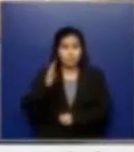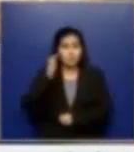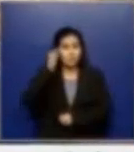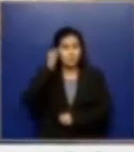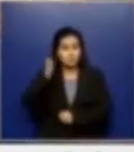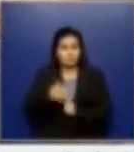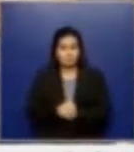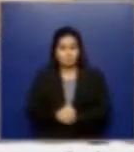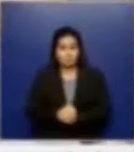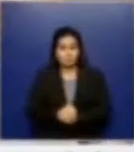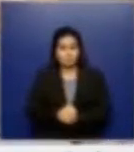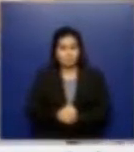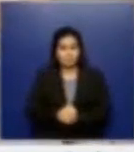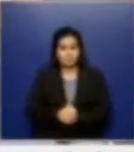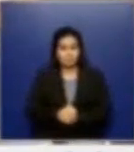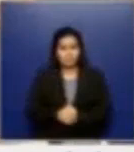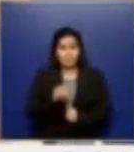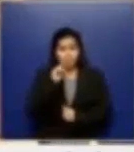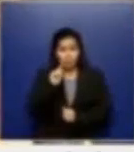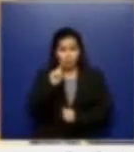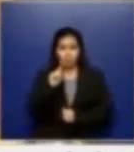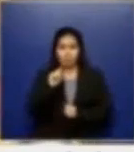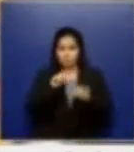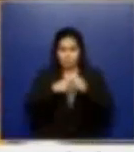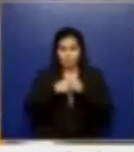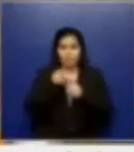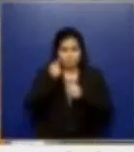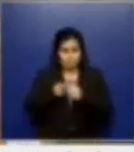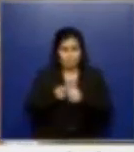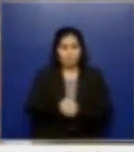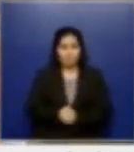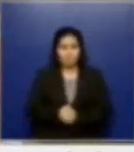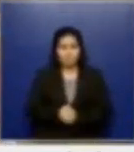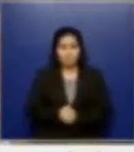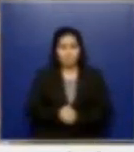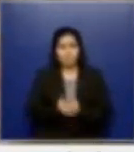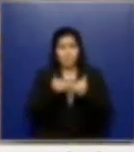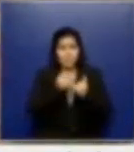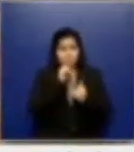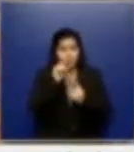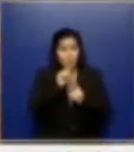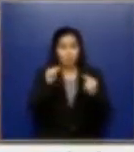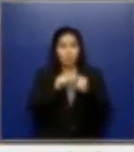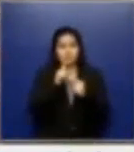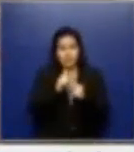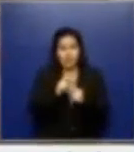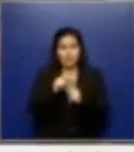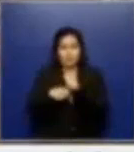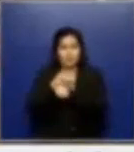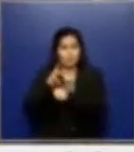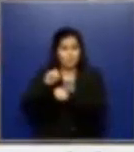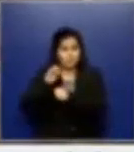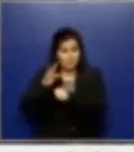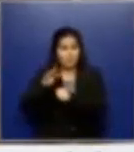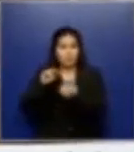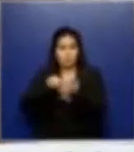ายคนบอกว่าเผาจริงวันนี้ตายนะปี64เผาจริงแล้วอาจจะลอยอังคารในปีนั้น